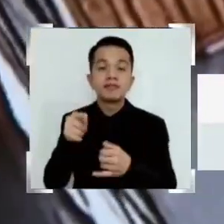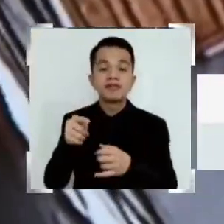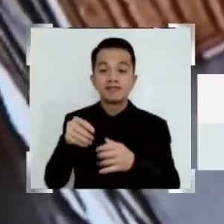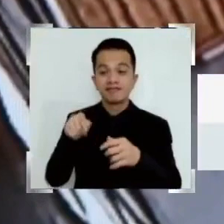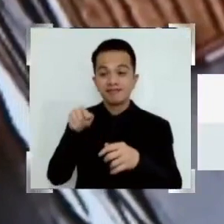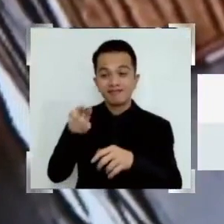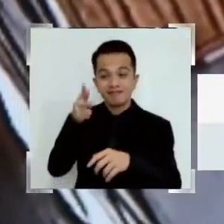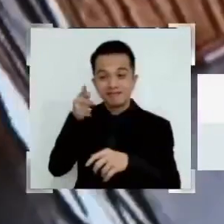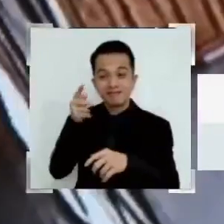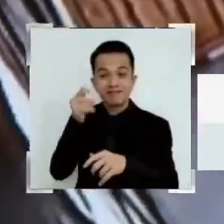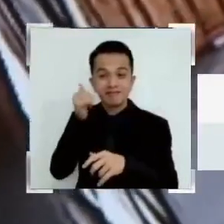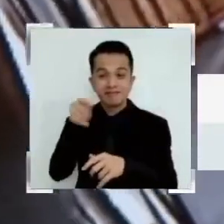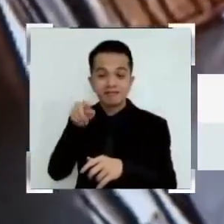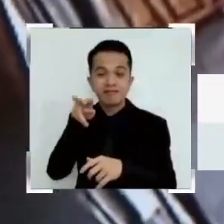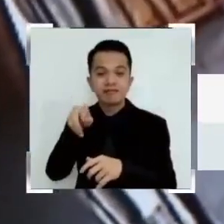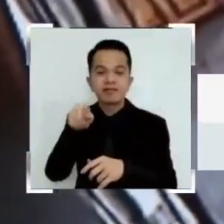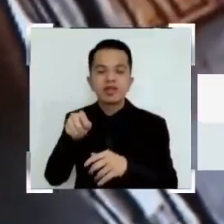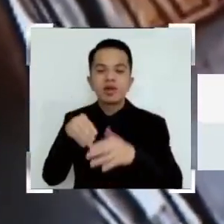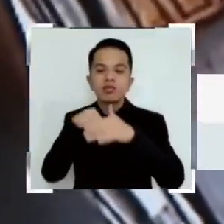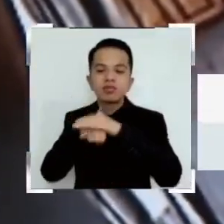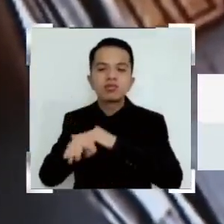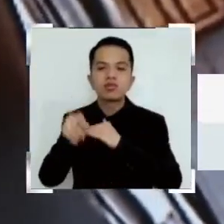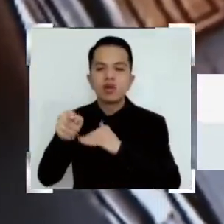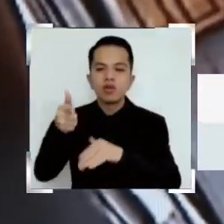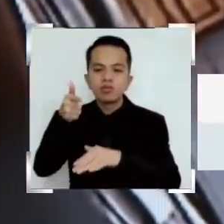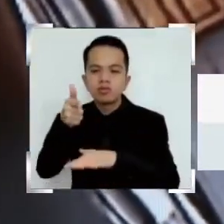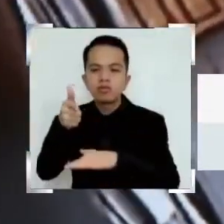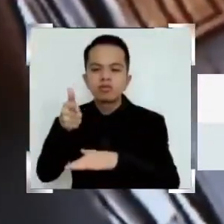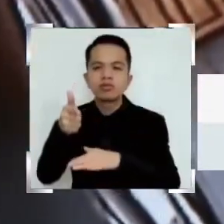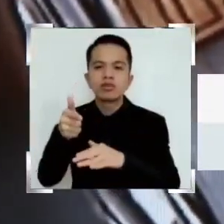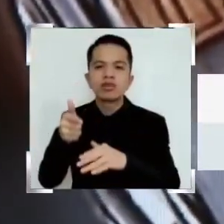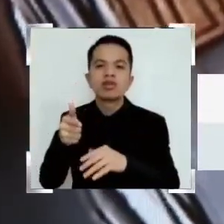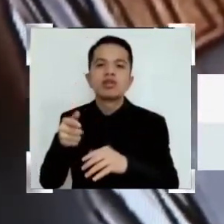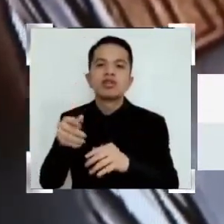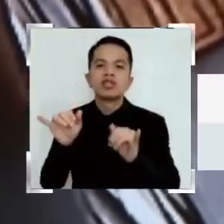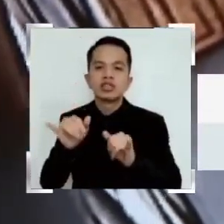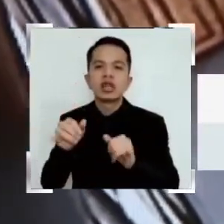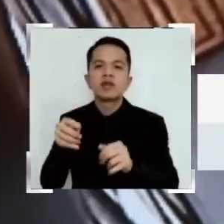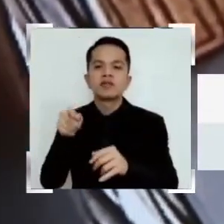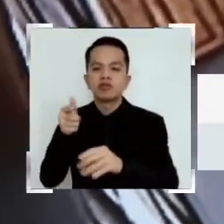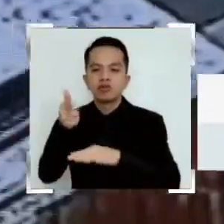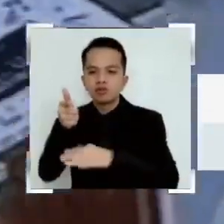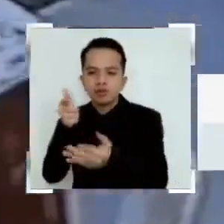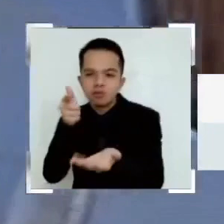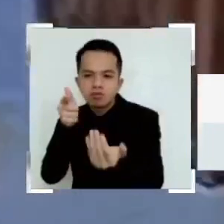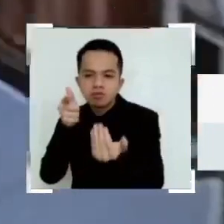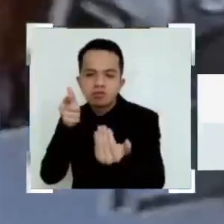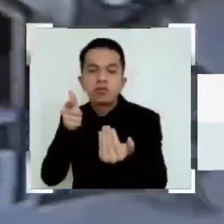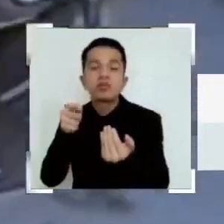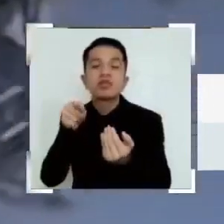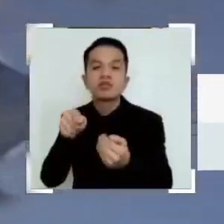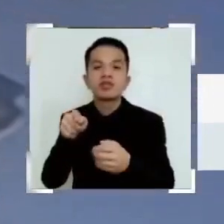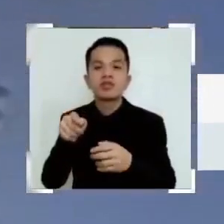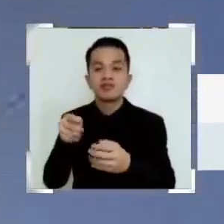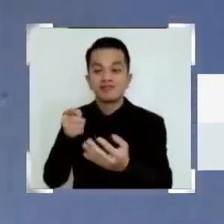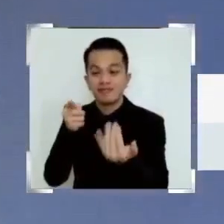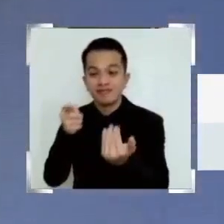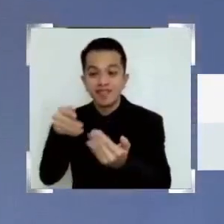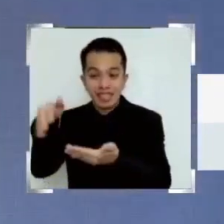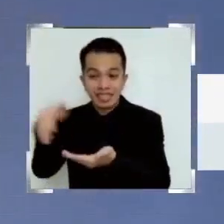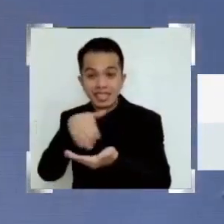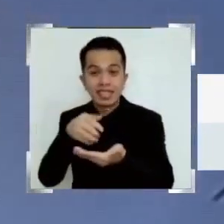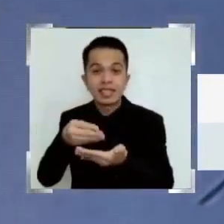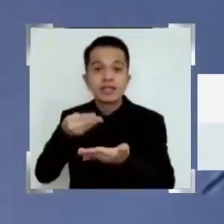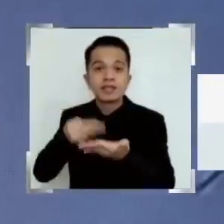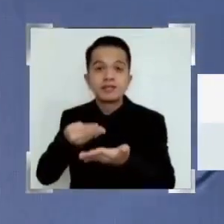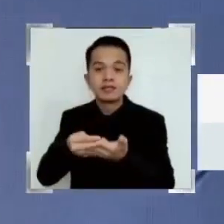sa kahera, tinutukan ng baril at nagdeklara ng hold up. Matapos malimas ang pera, dumiretso siya sa